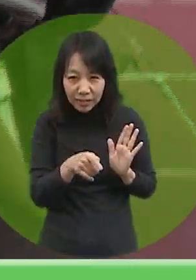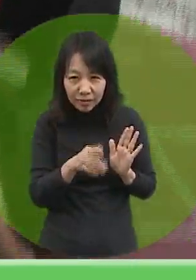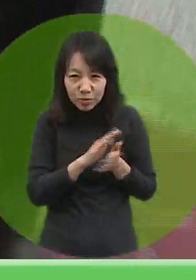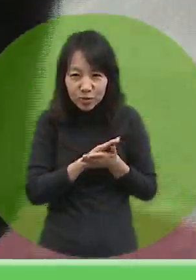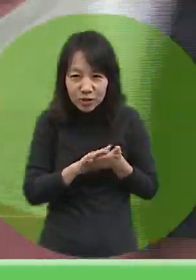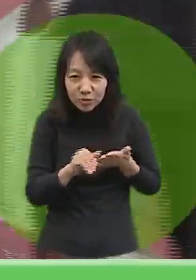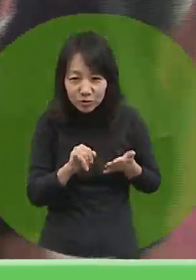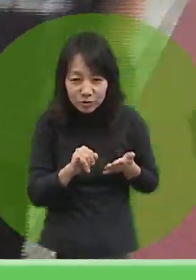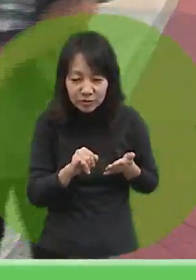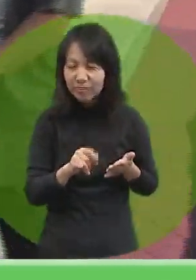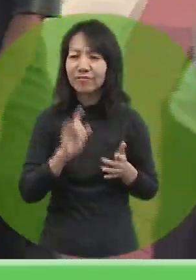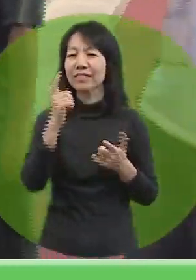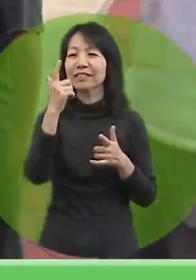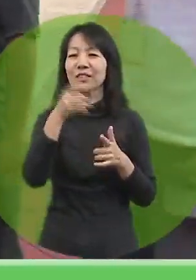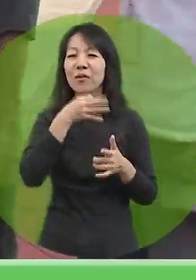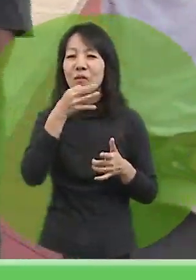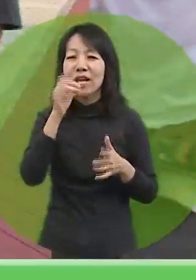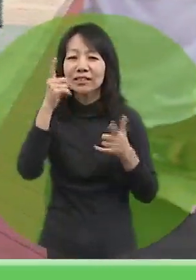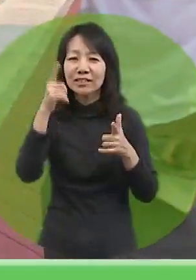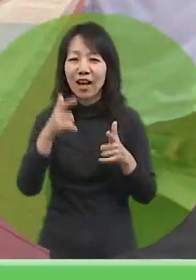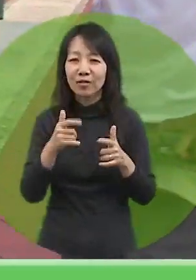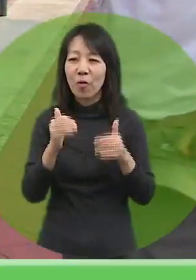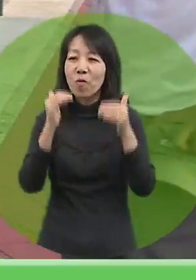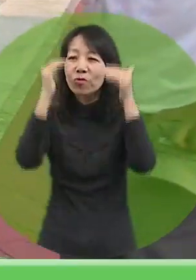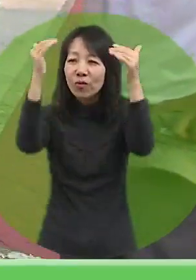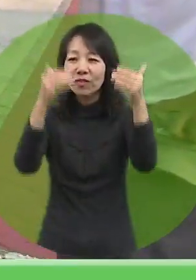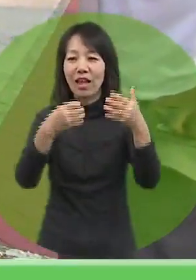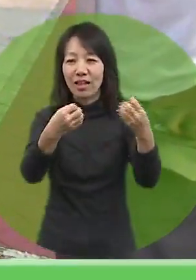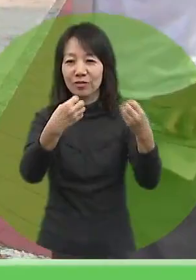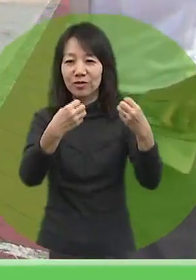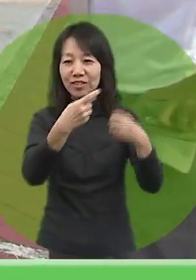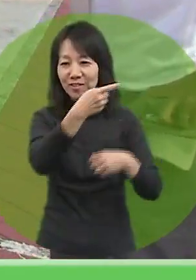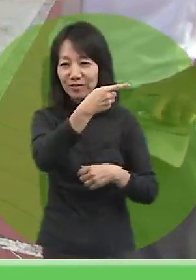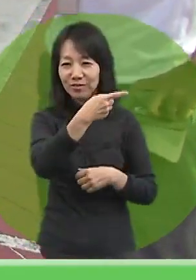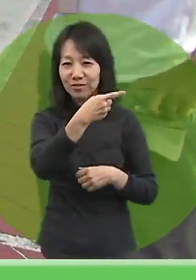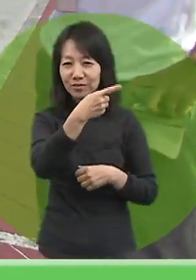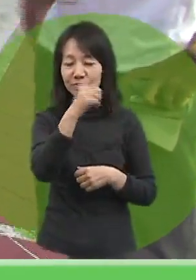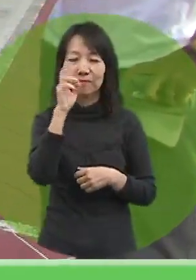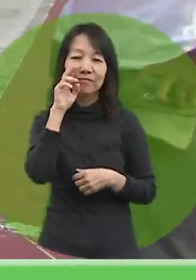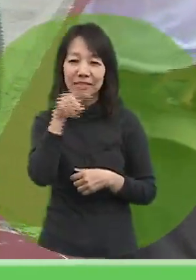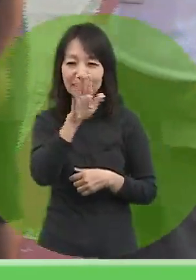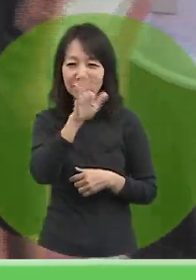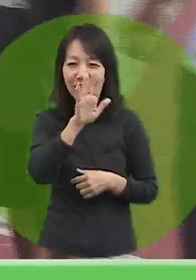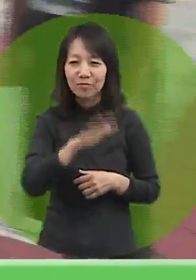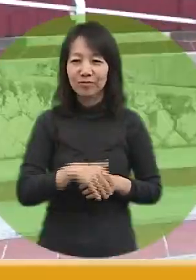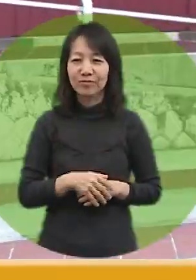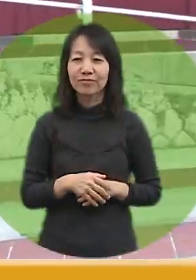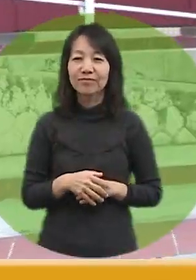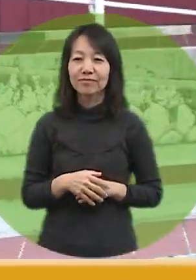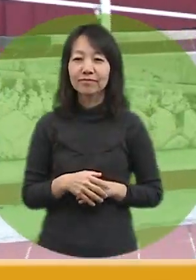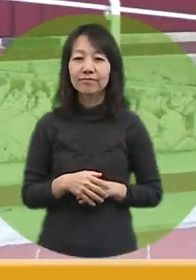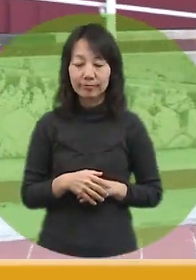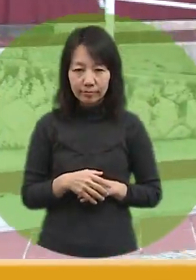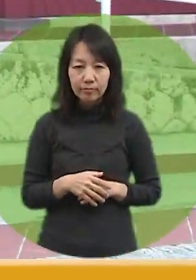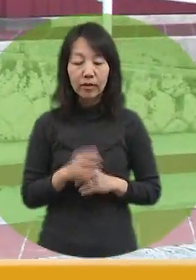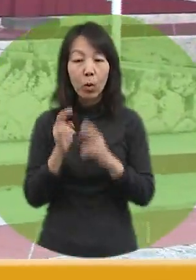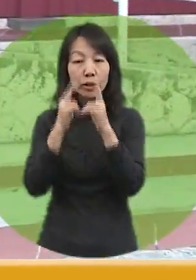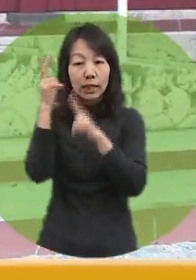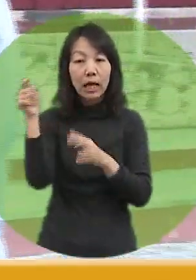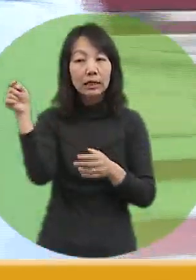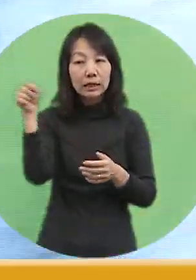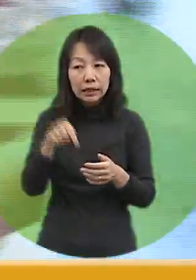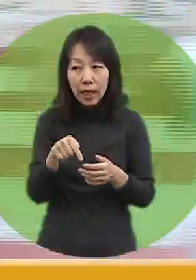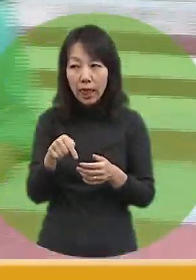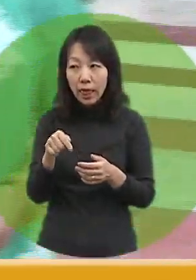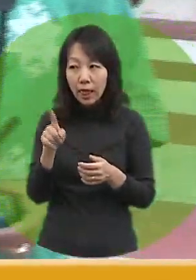Beautiful. Okay. Last. Beautiful. No, no, no, no. Beautiful, no. Adult. Adult boys. Yeah, yeah, yeah. 沖縄に来てどう